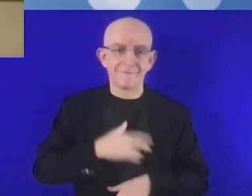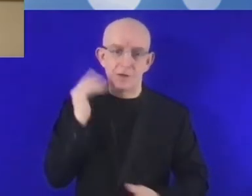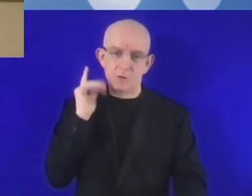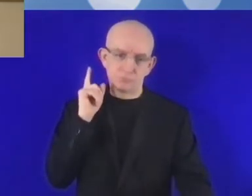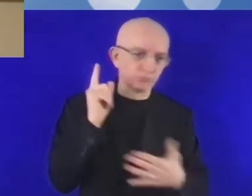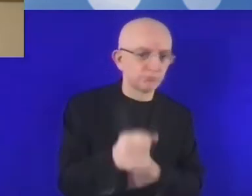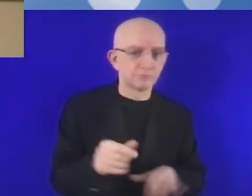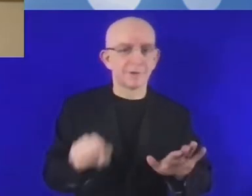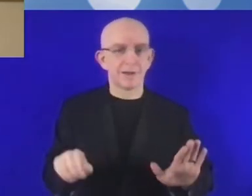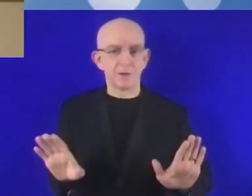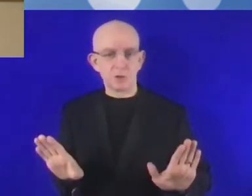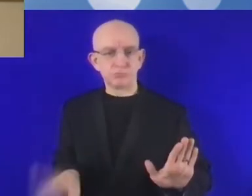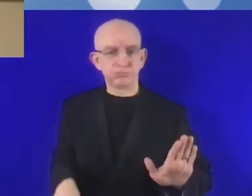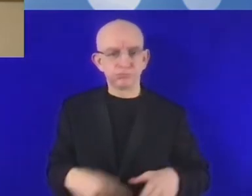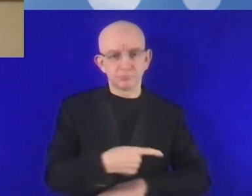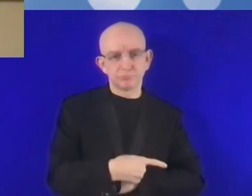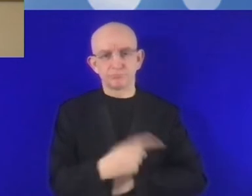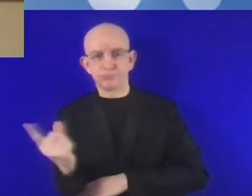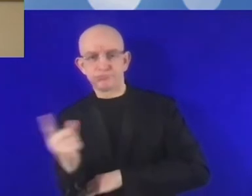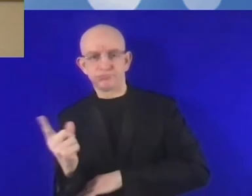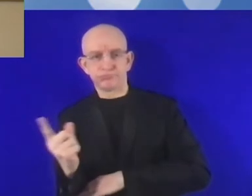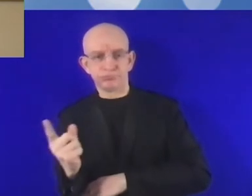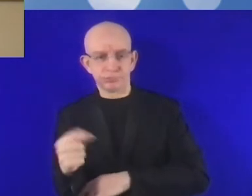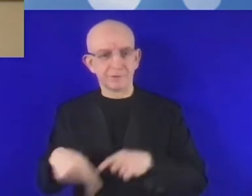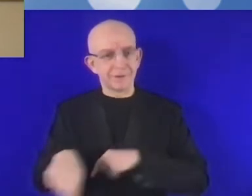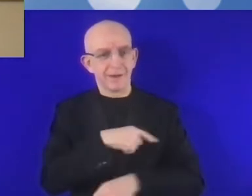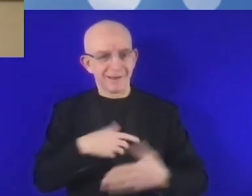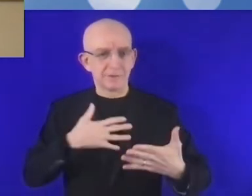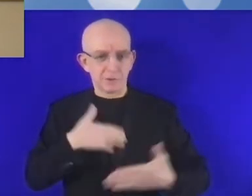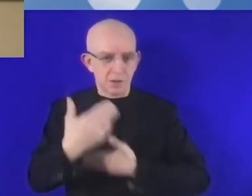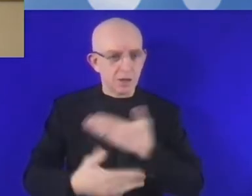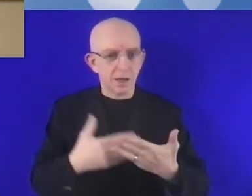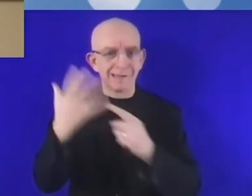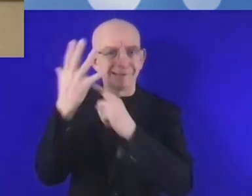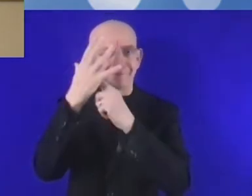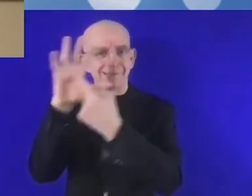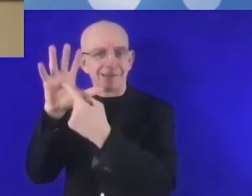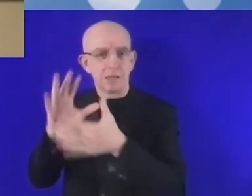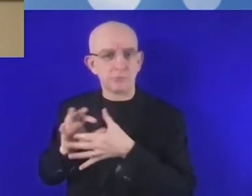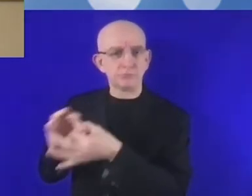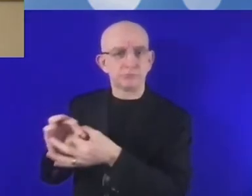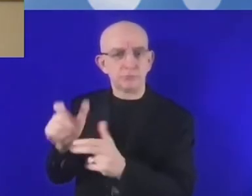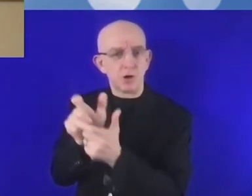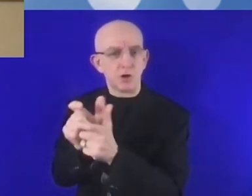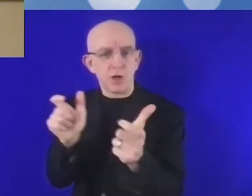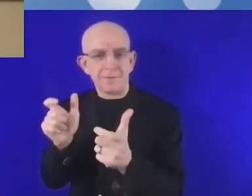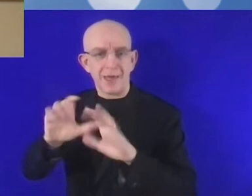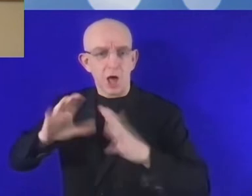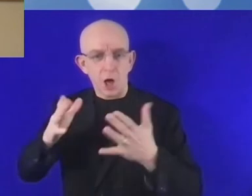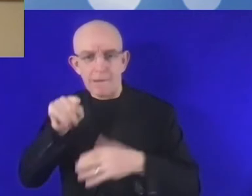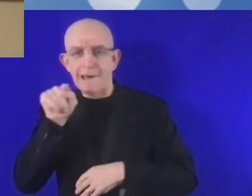أن نتعاون مع مختلف الكيانات التي يمكن لها أن تسرع مثل